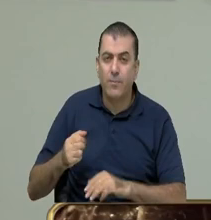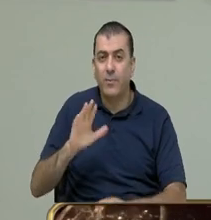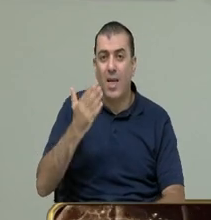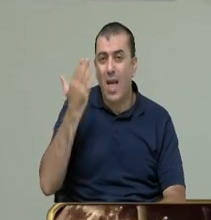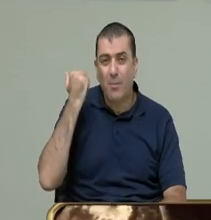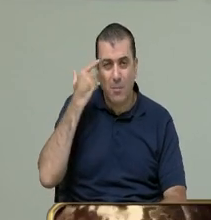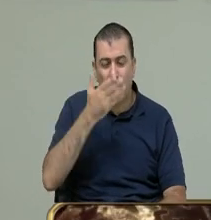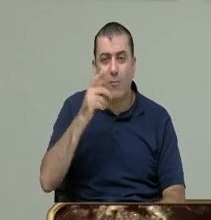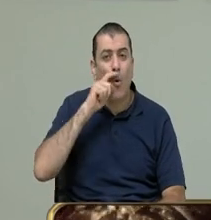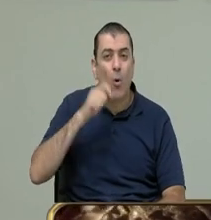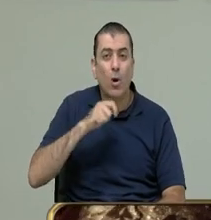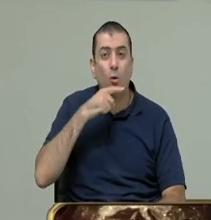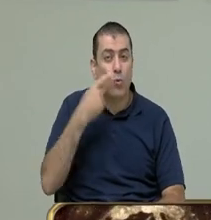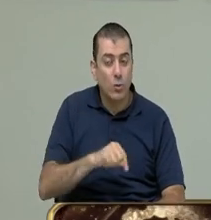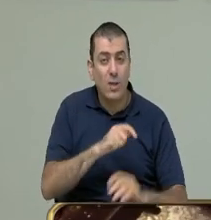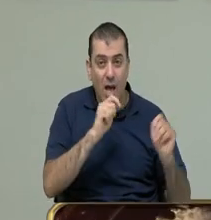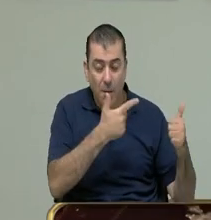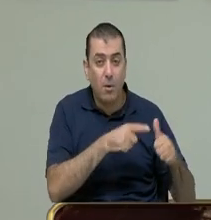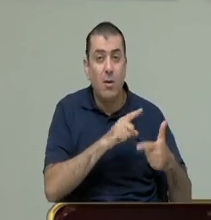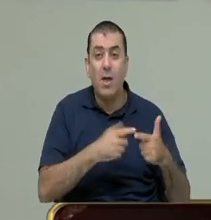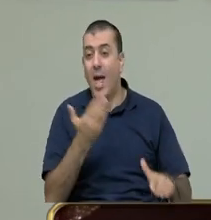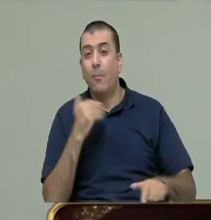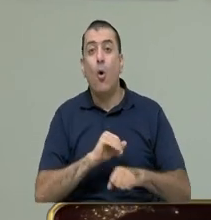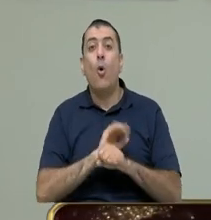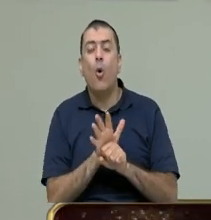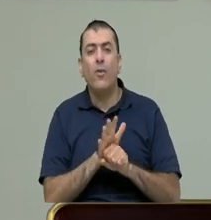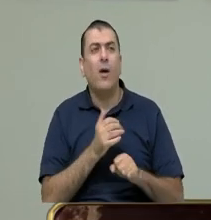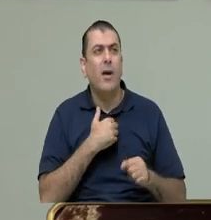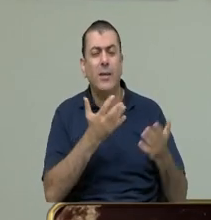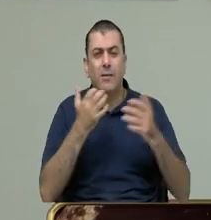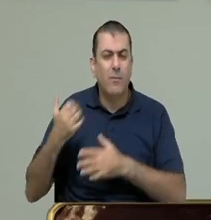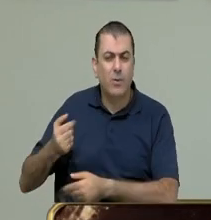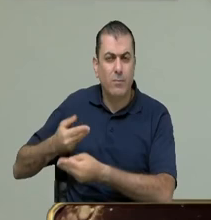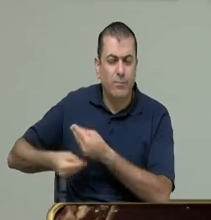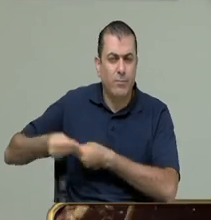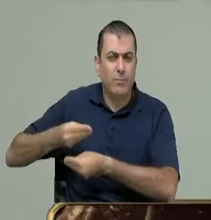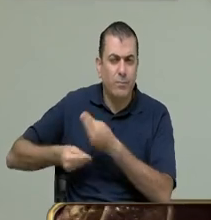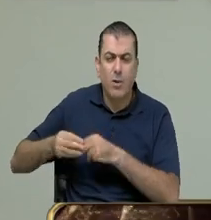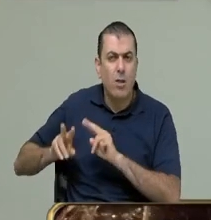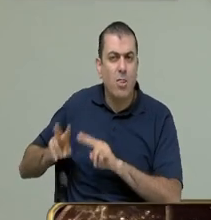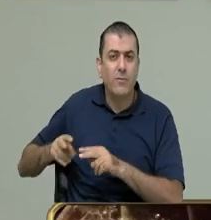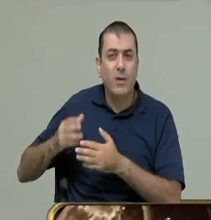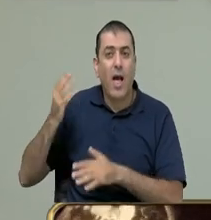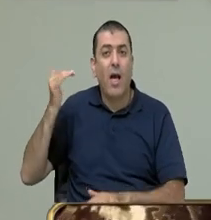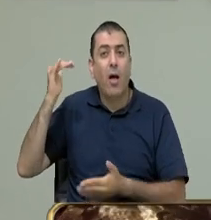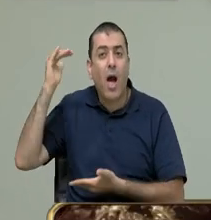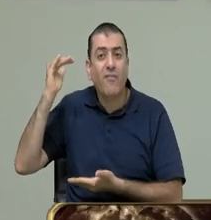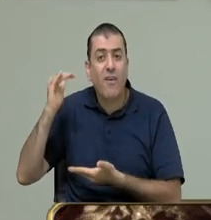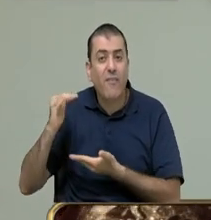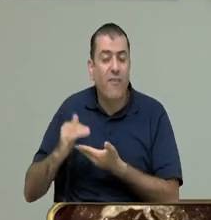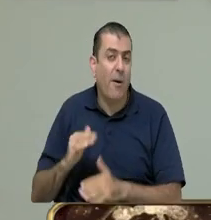الازمه الروسيه الاوكرانيه او خلال ازمه كورونا بقيت الكميات المتعاقده عليها وكميات التي يتم شرائها